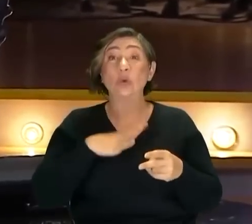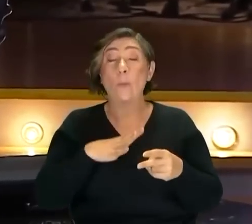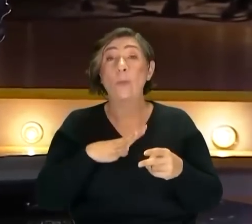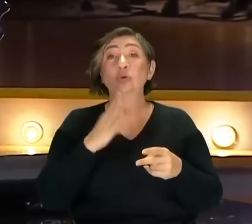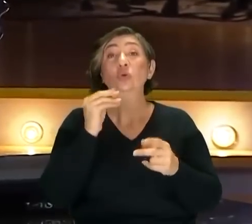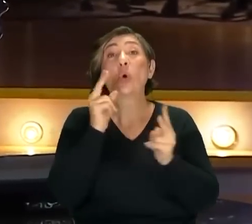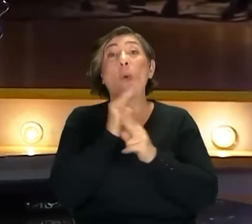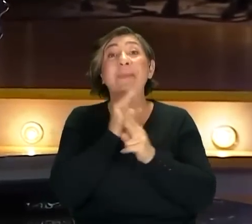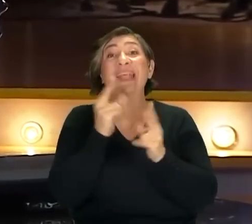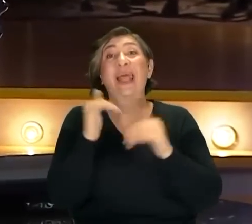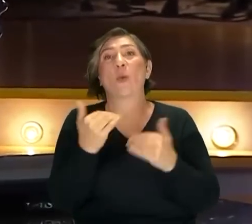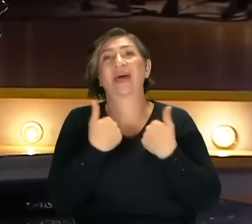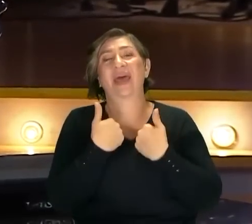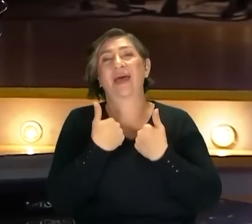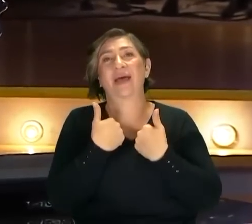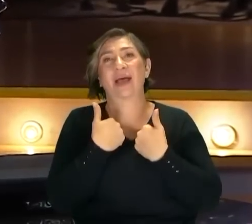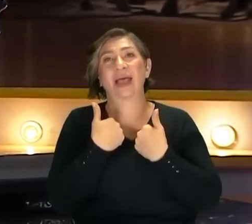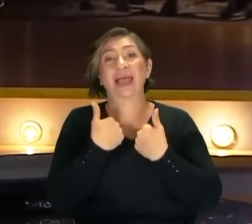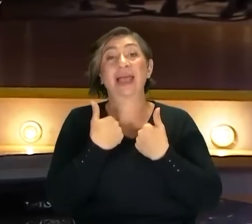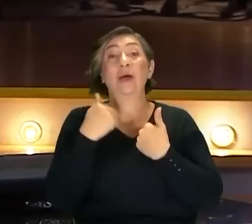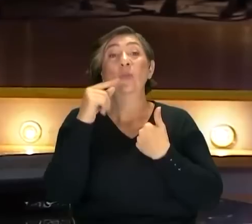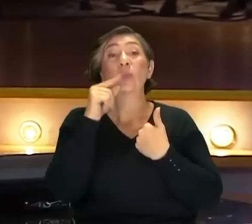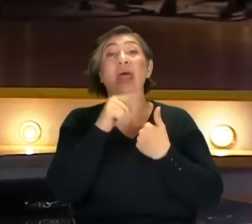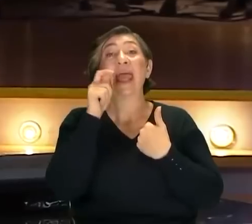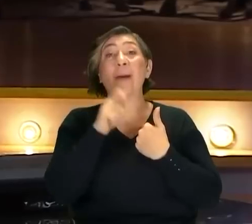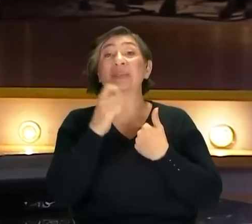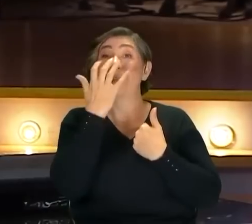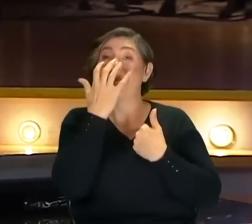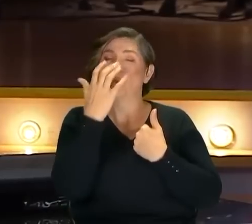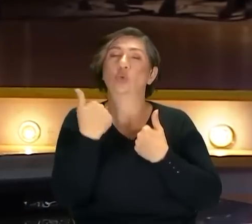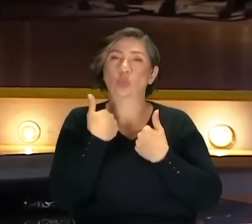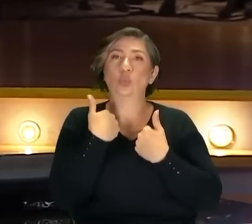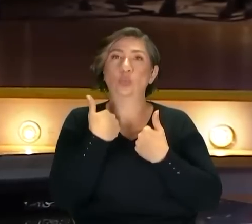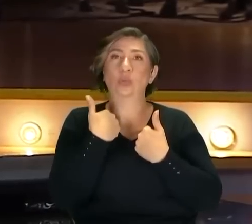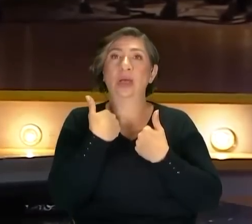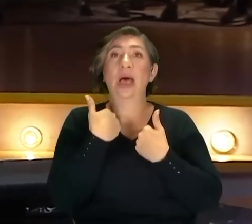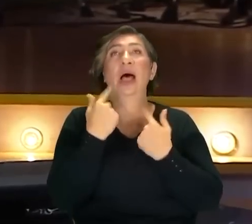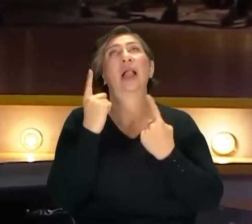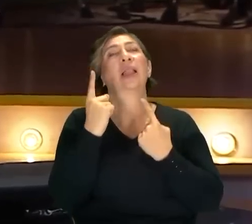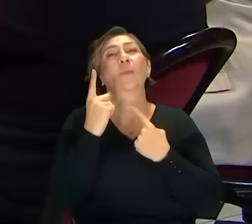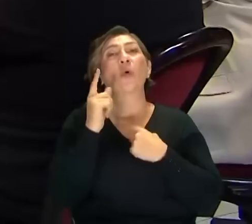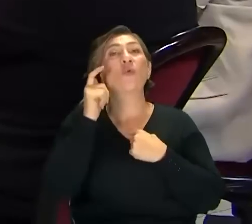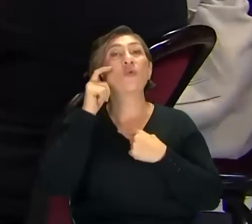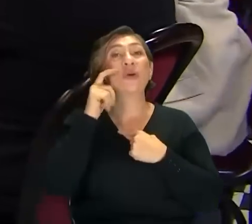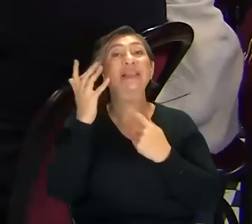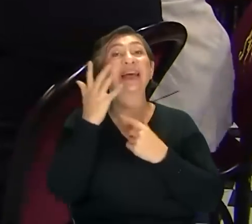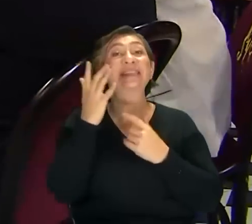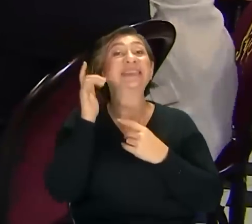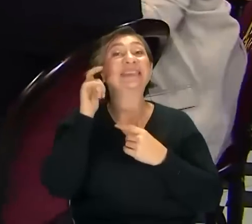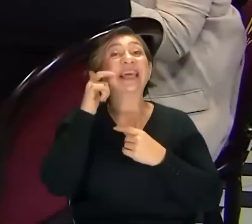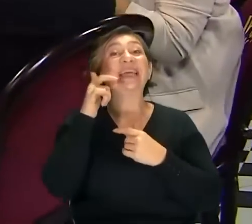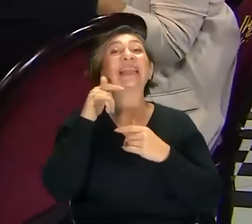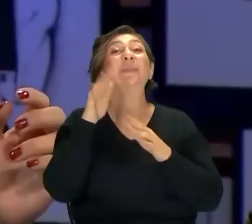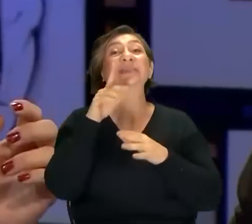çok komiğime gidiyor Can Yaman. Yani ve bunları yapmasını bekliyordum. Allah'ım o mikrofon daha nasıl